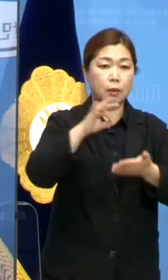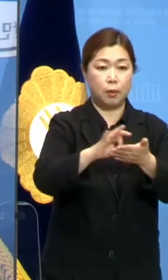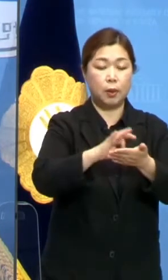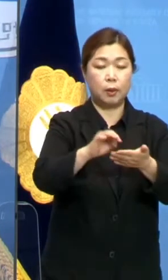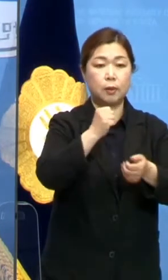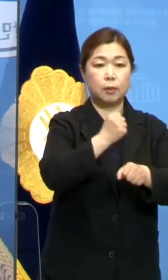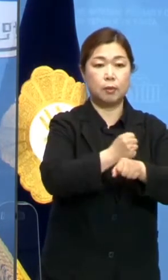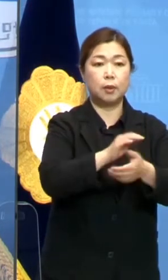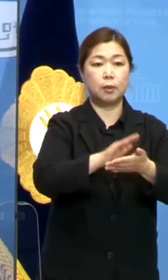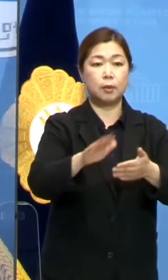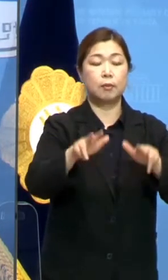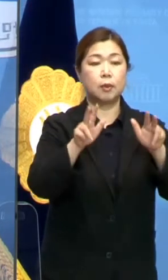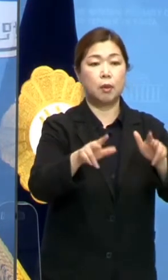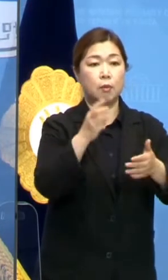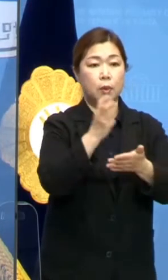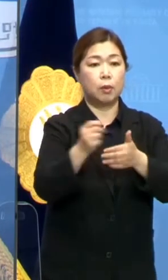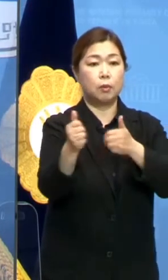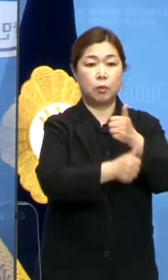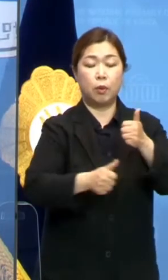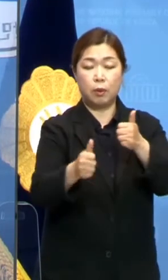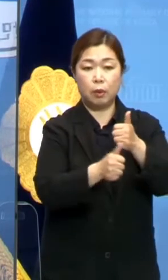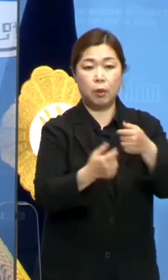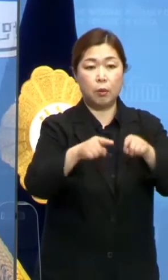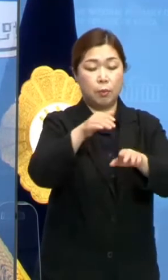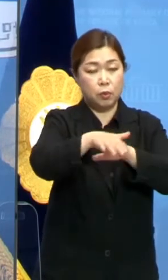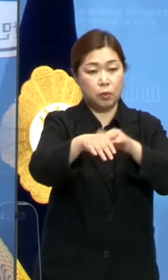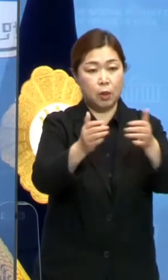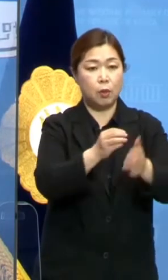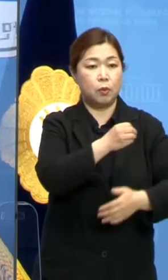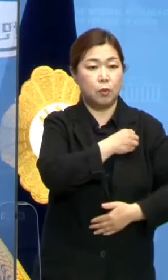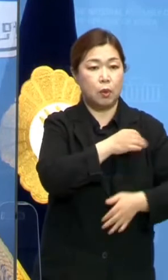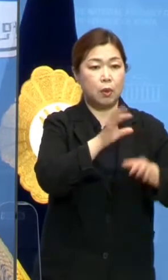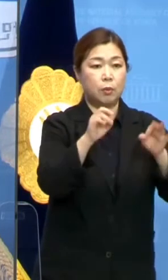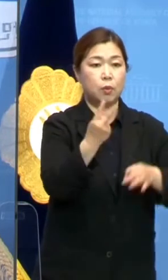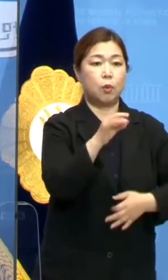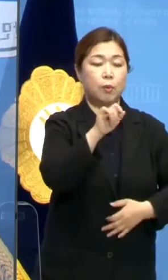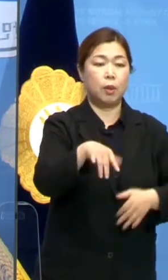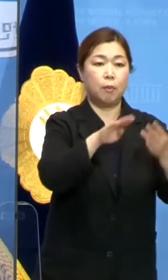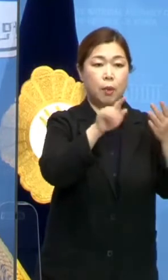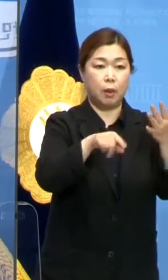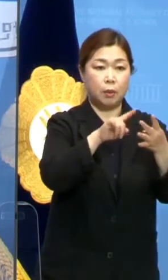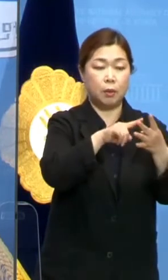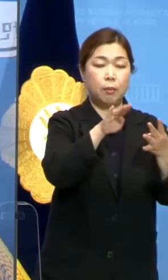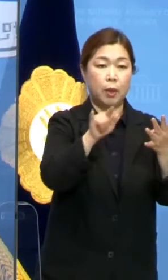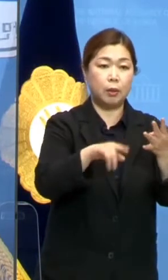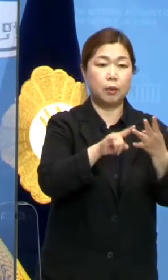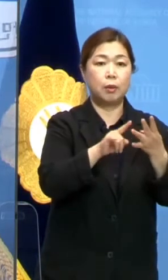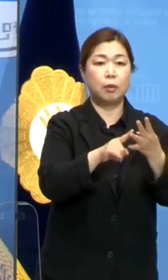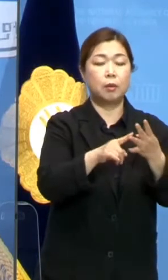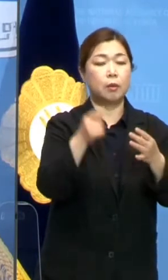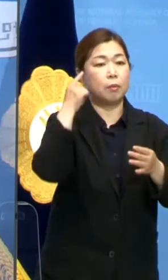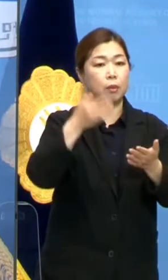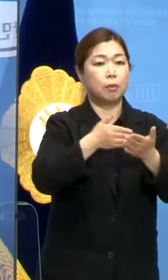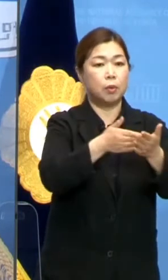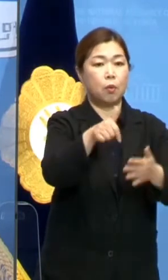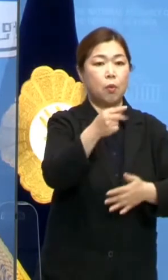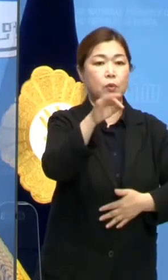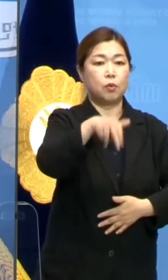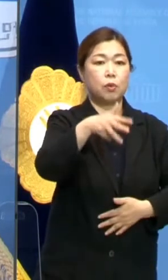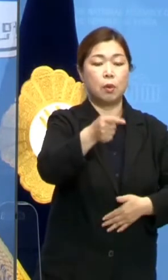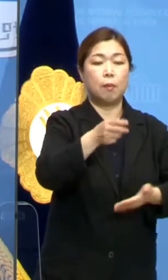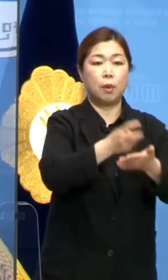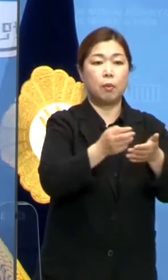것입니다. 현재 법사위에는 더불어민주당 소속 김용민, 박범계, 백혜련 의원이 발의한 공수처법